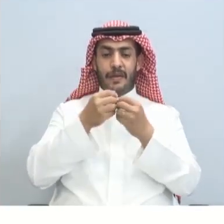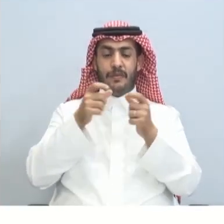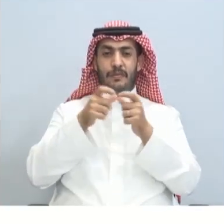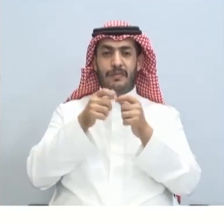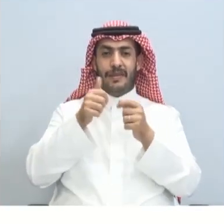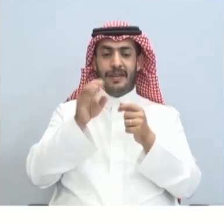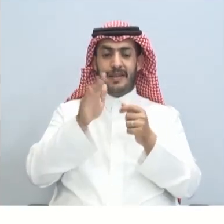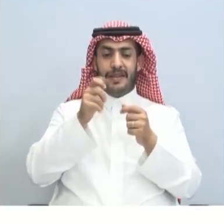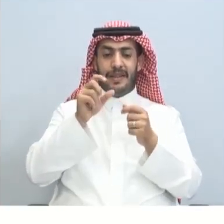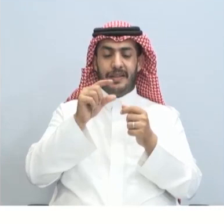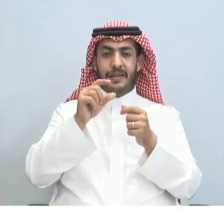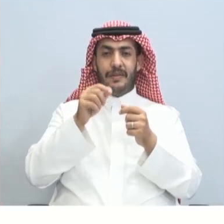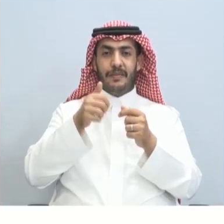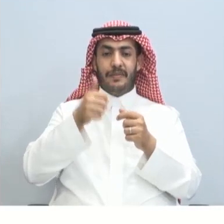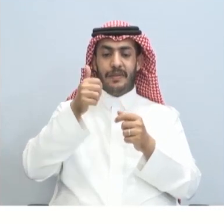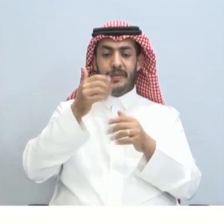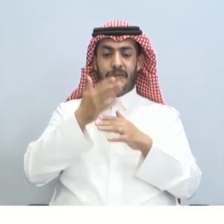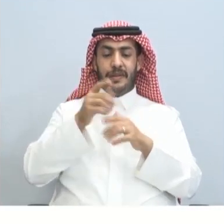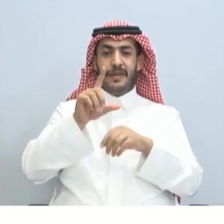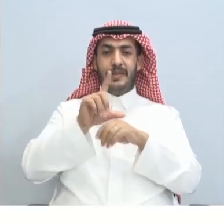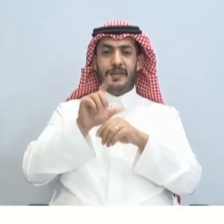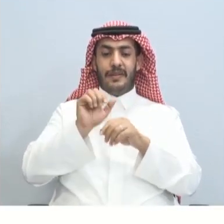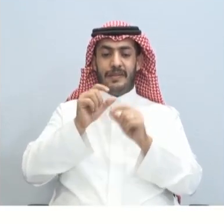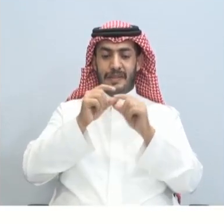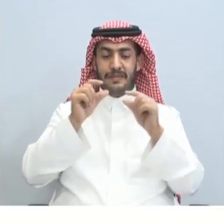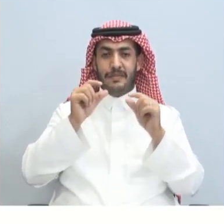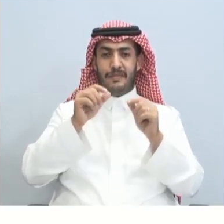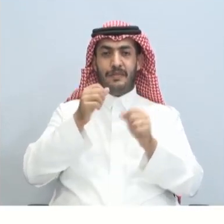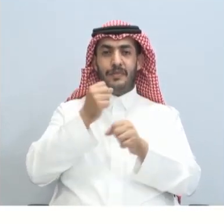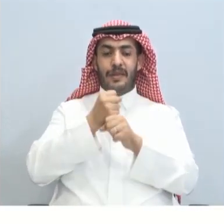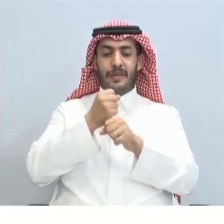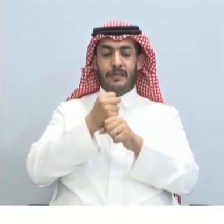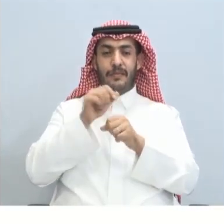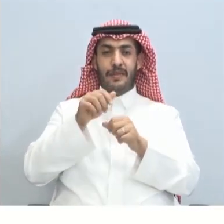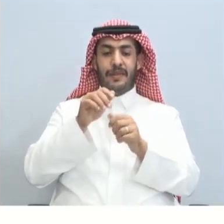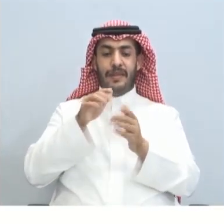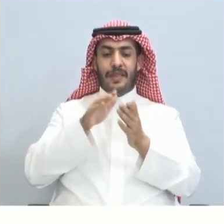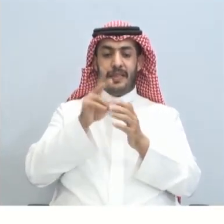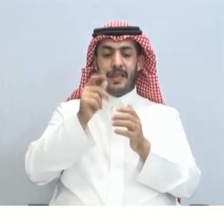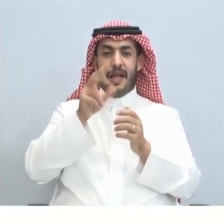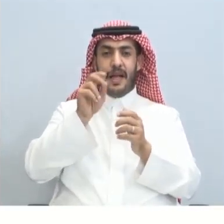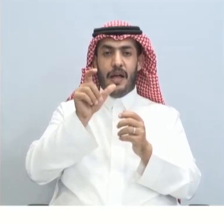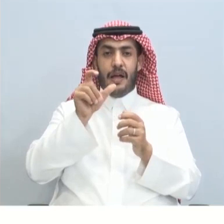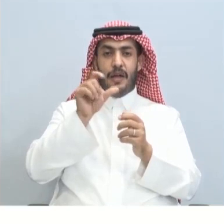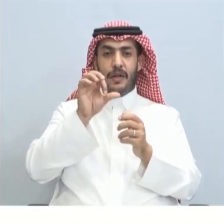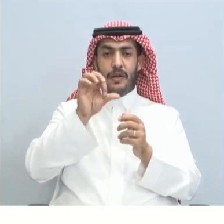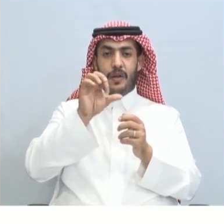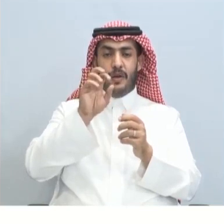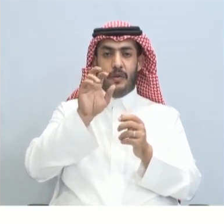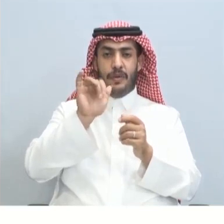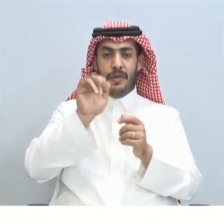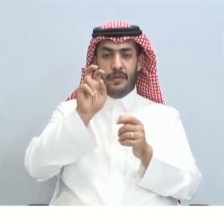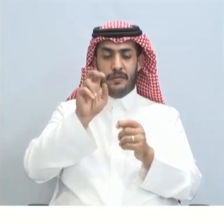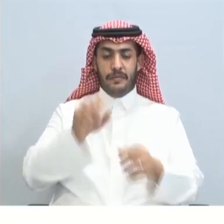مجموعه الاكاسيد المصدر الرئيس لليورانيوم المستخدم في انتاج الطاقه